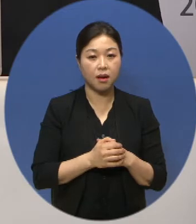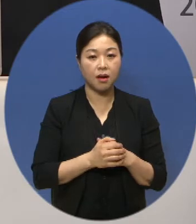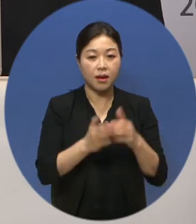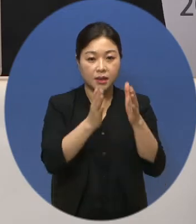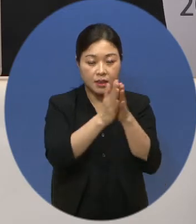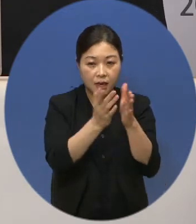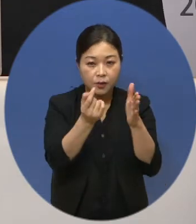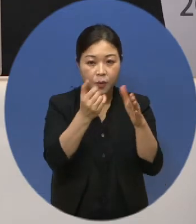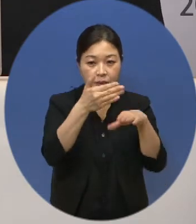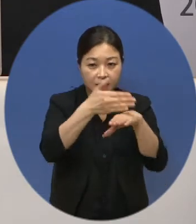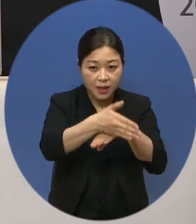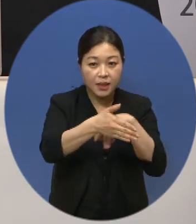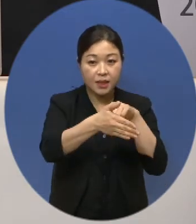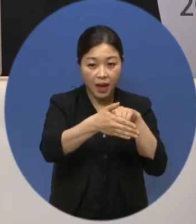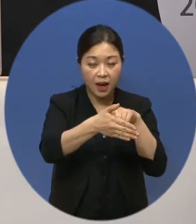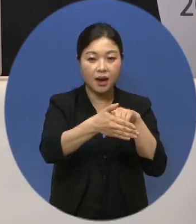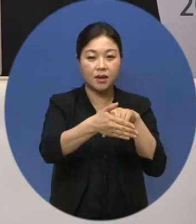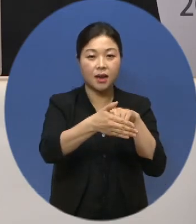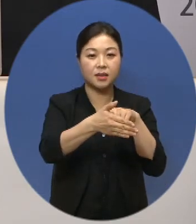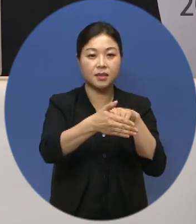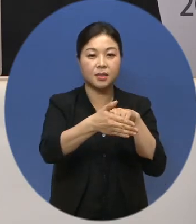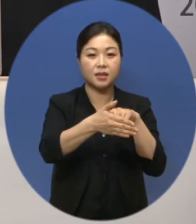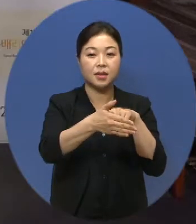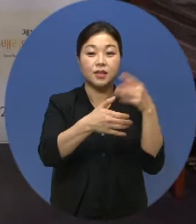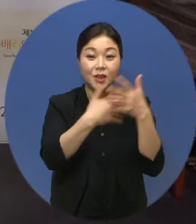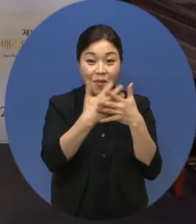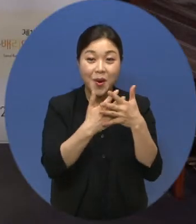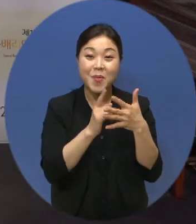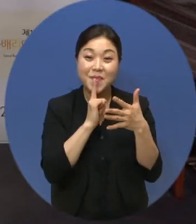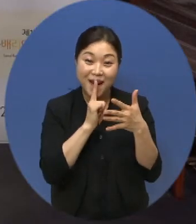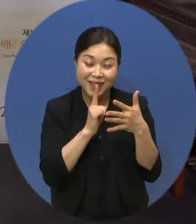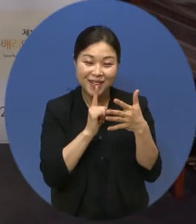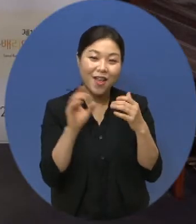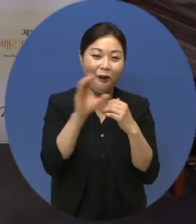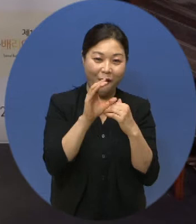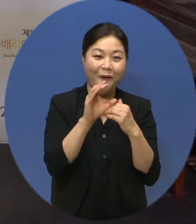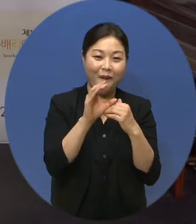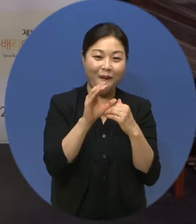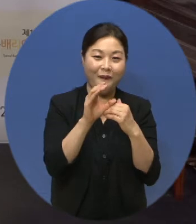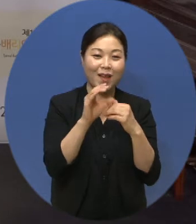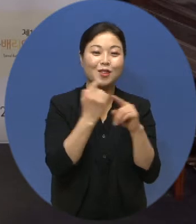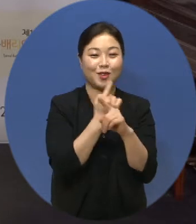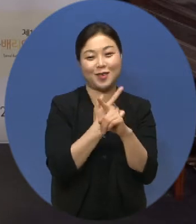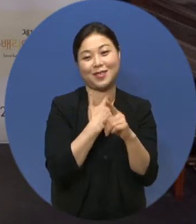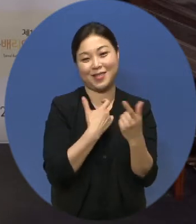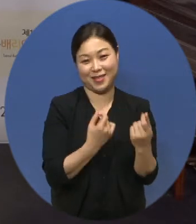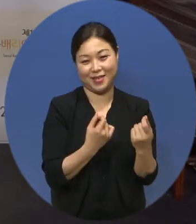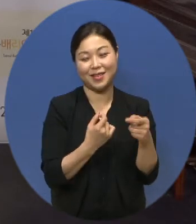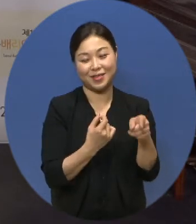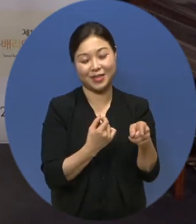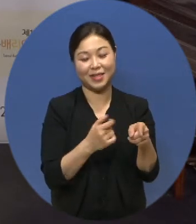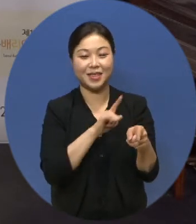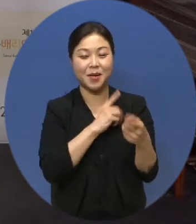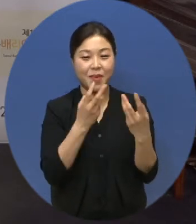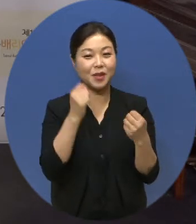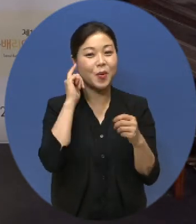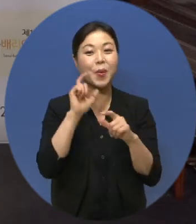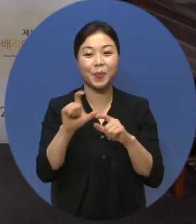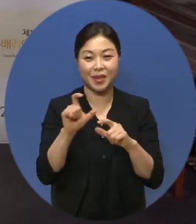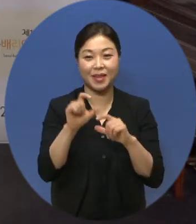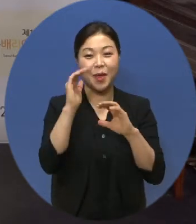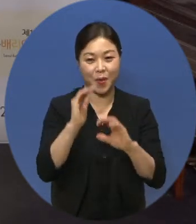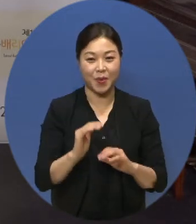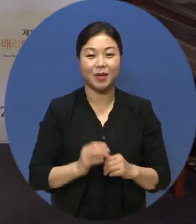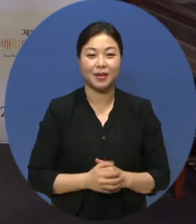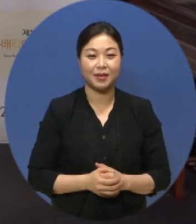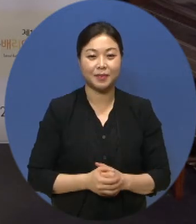늦어진다라는 표현을 제가 나중에 수정해서 넣었었거든요. 네, 그런 부분이 저는 제일 고민을 많이 했던